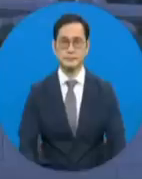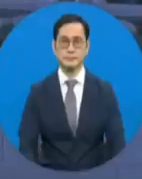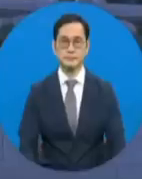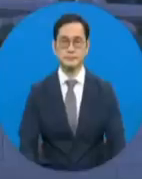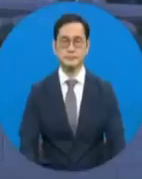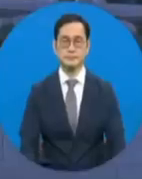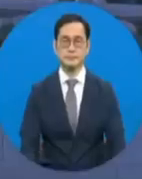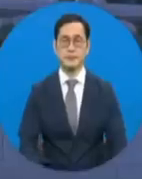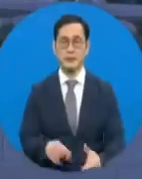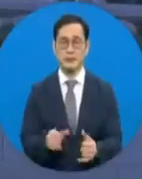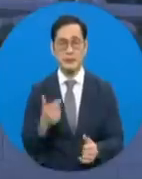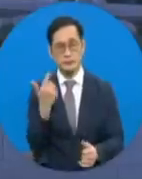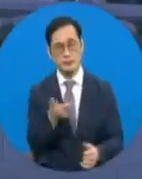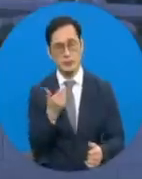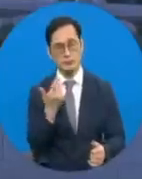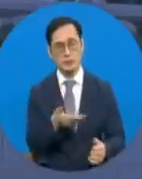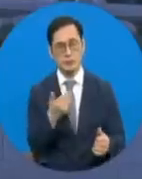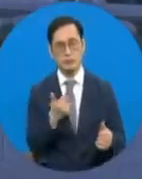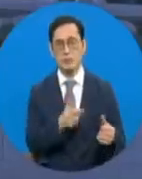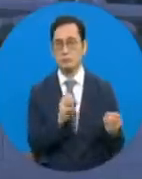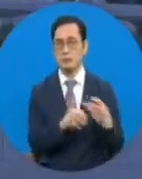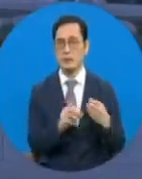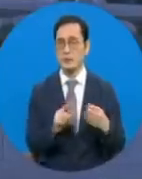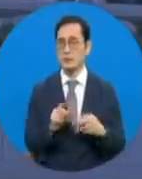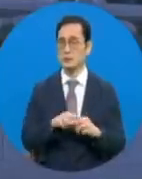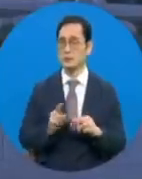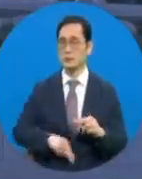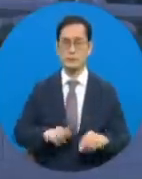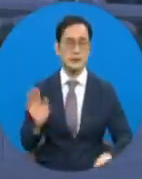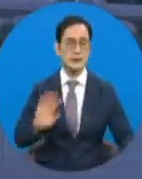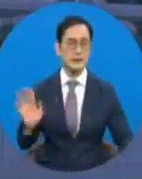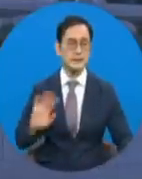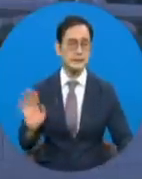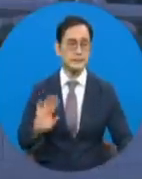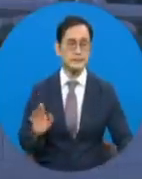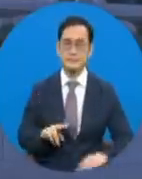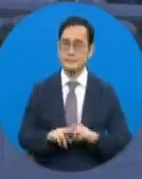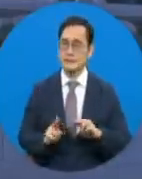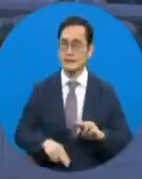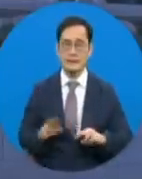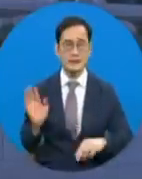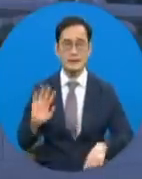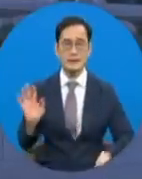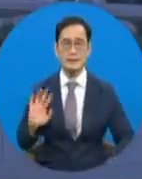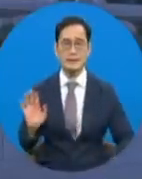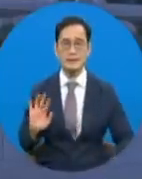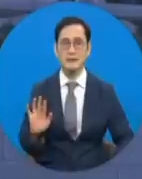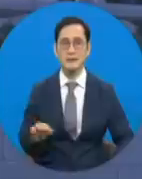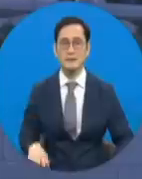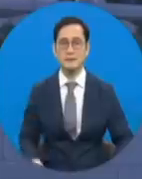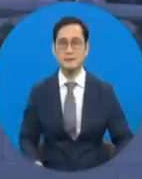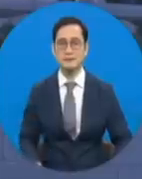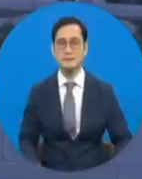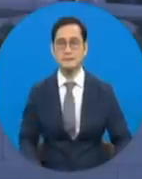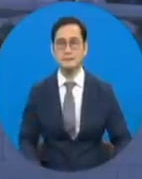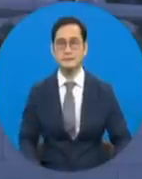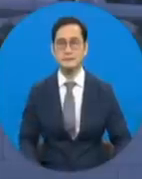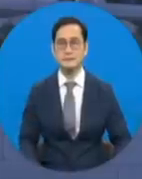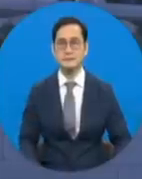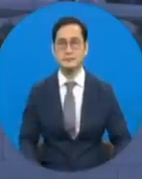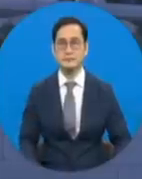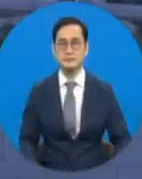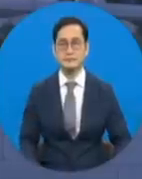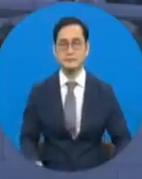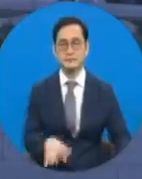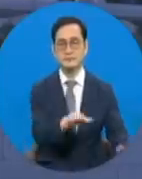기자들이 계속 물었습니다. 그런데 이 대표는 이겁니다. 사퇴에는 선을 긋는 모습입니다. 정권을 쥐고 진행한 인사였는데 불과